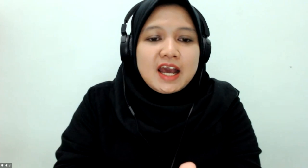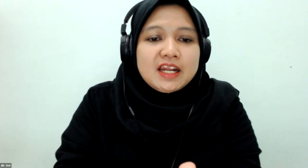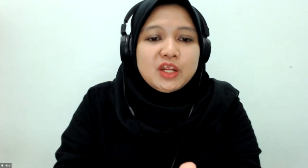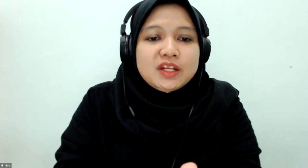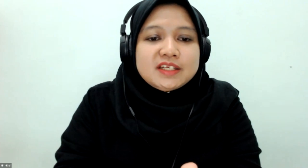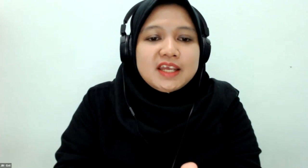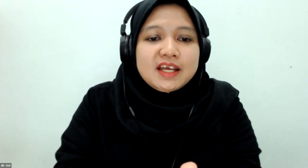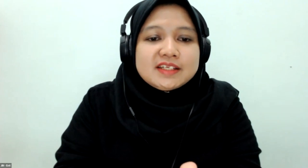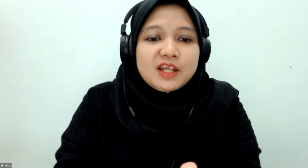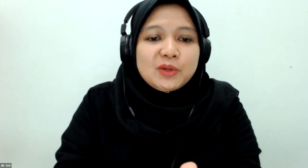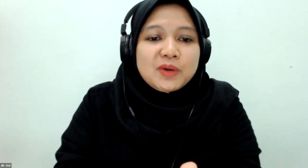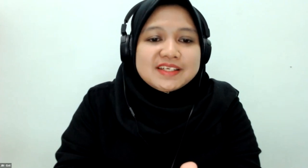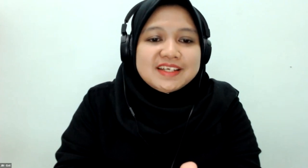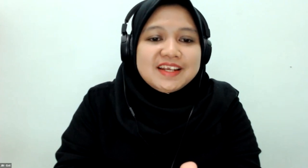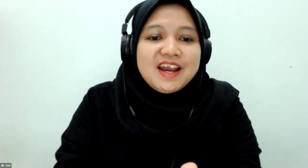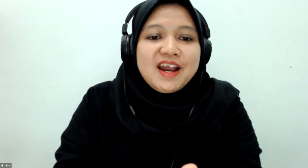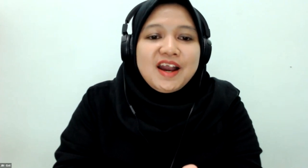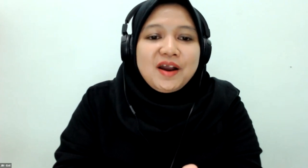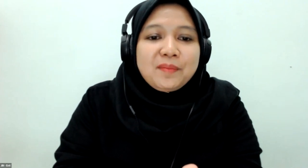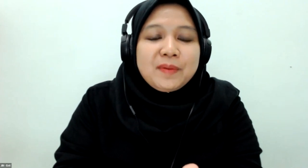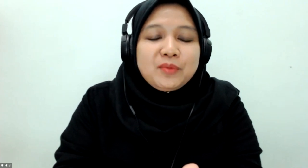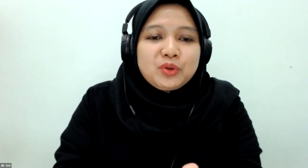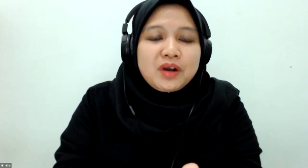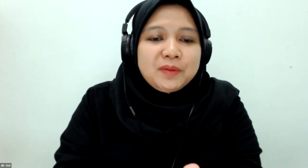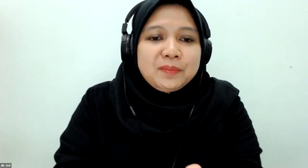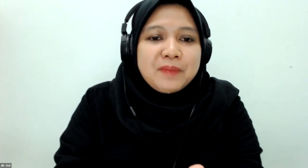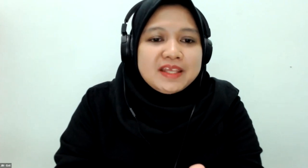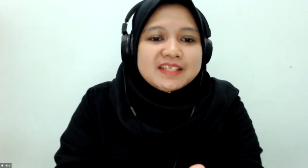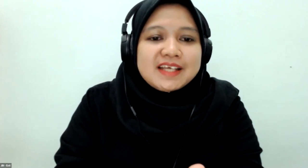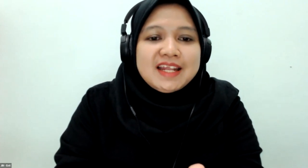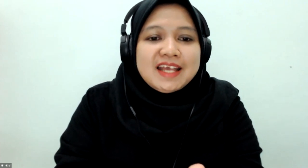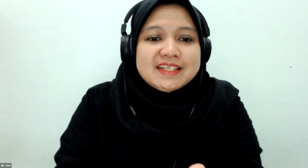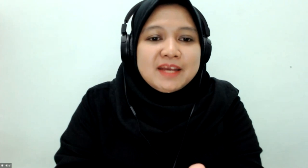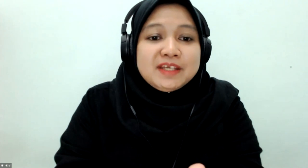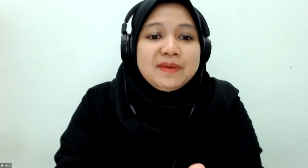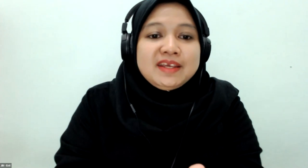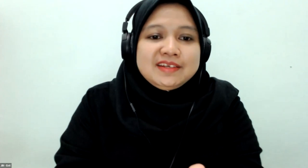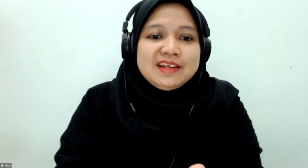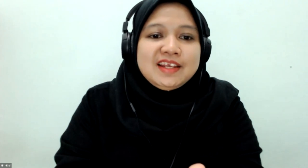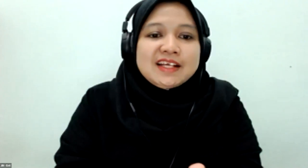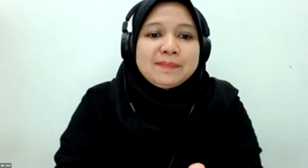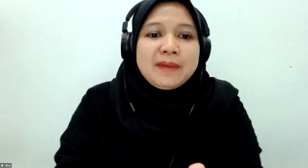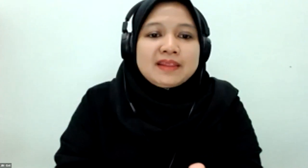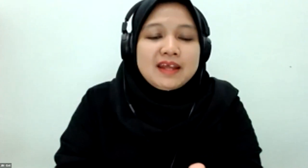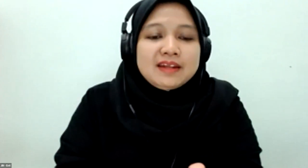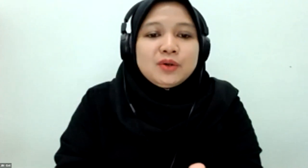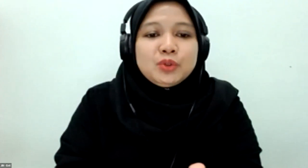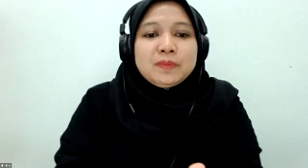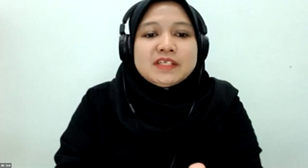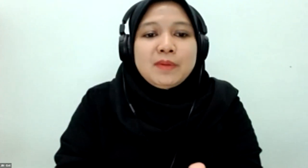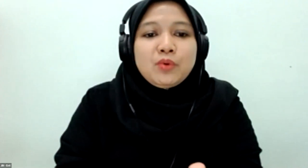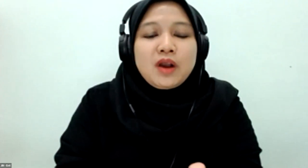lain karena di Indonesia ini kan sangat luas jadi dari Hai membutuhkan banyak sekali STMJ by jadi ini kesempatan